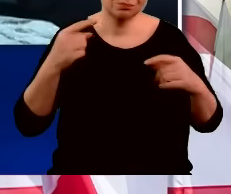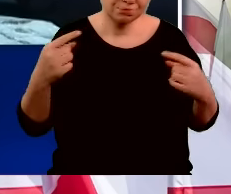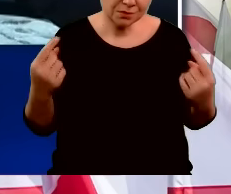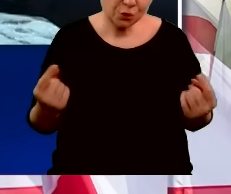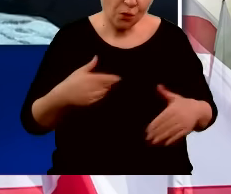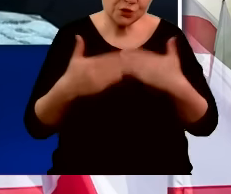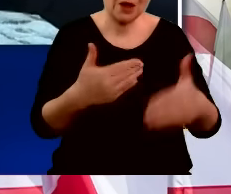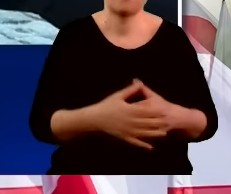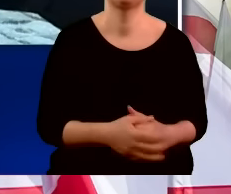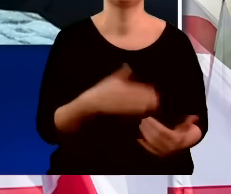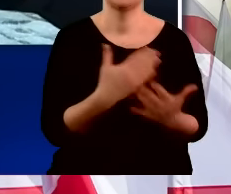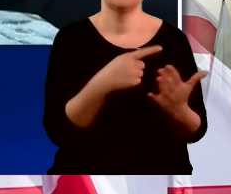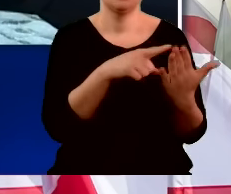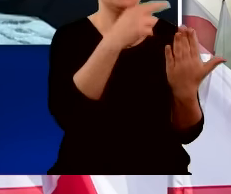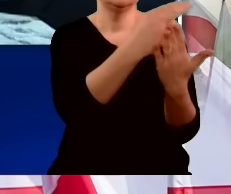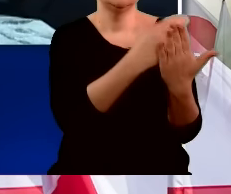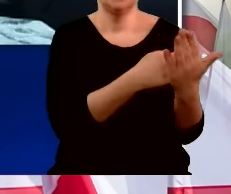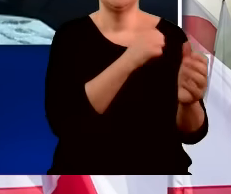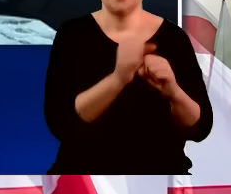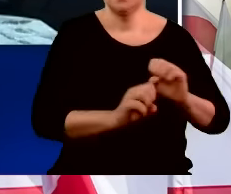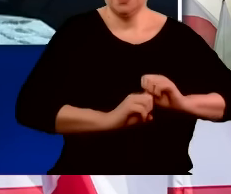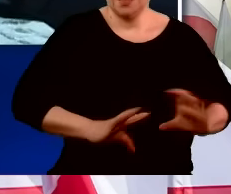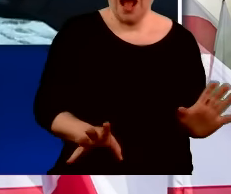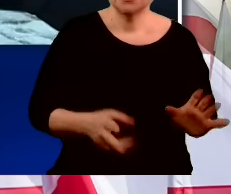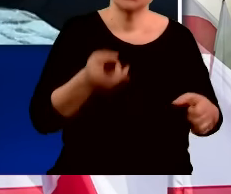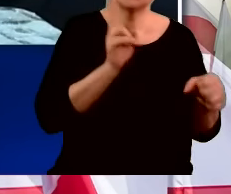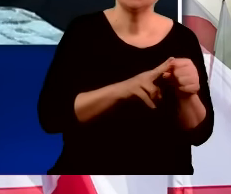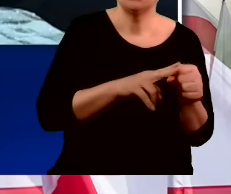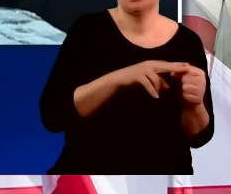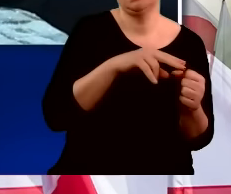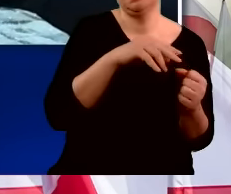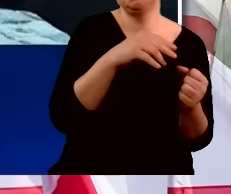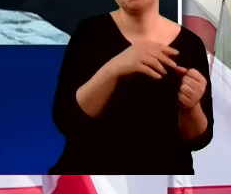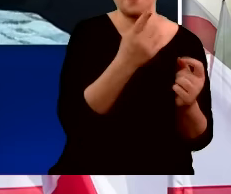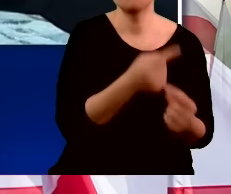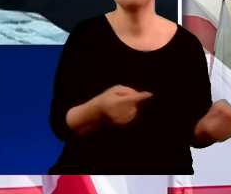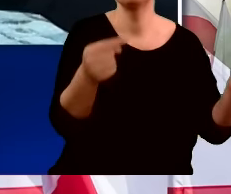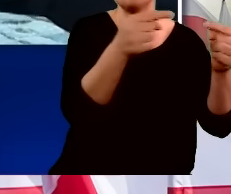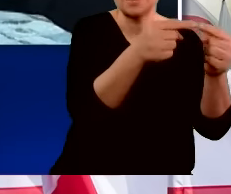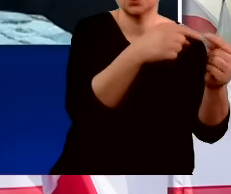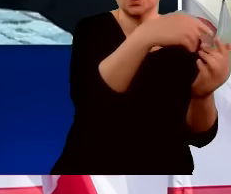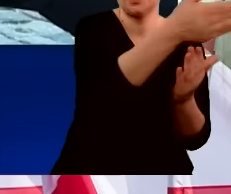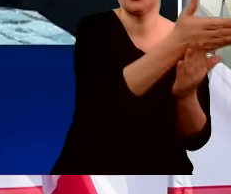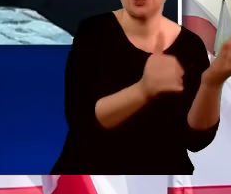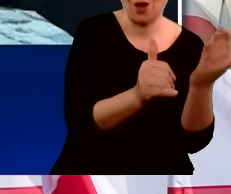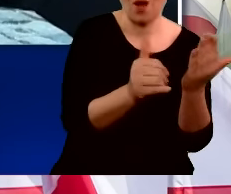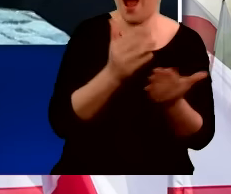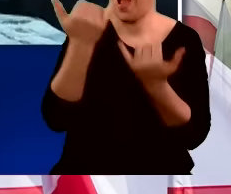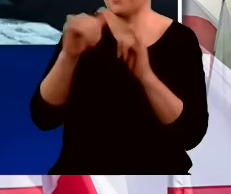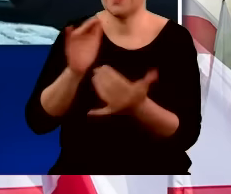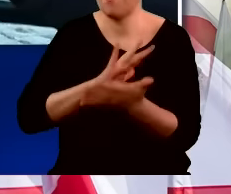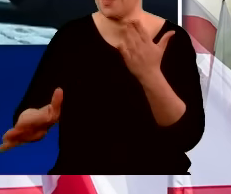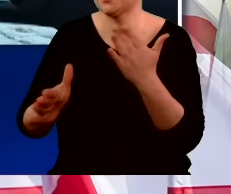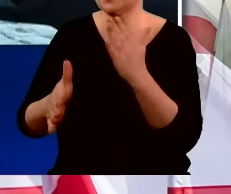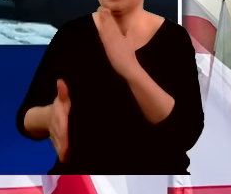jest izba do tego rozpoznania i która się wypowiedziała w tej sprawie. To, że się wypowiedziała inna izba bez podstawy prawnej, to jest jej własne działanie,